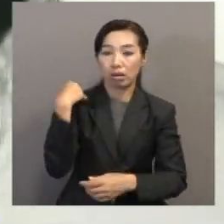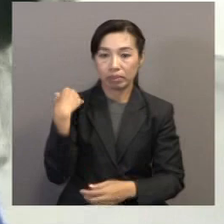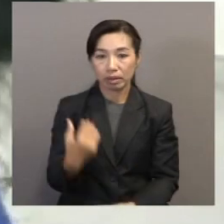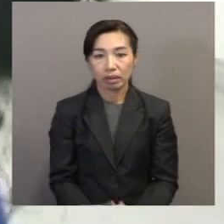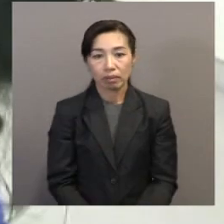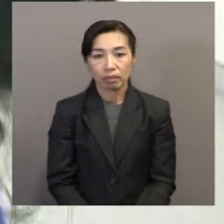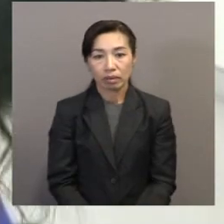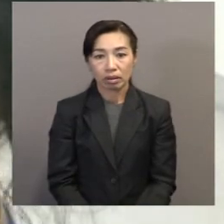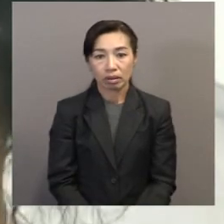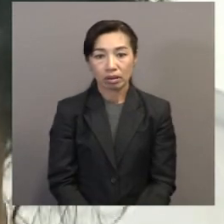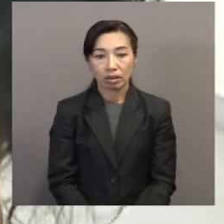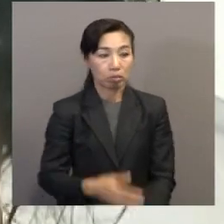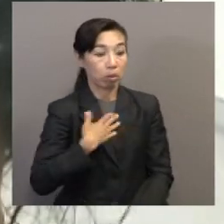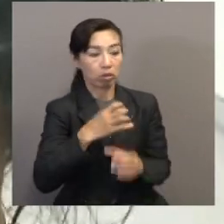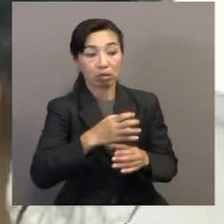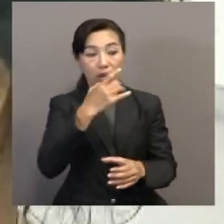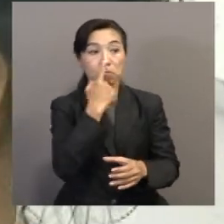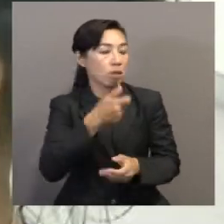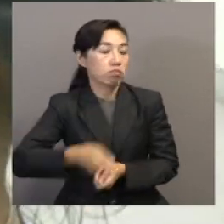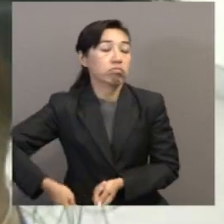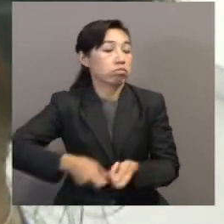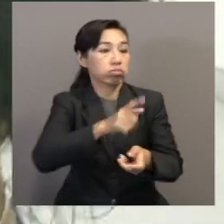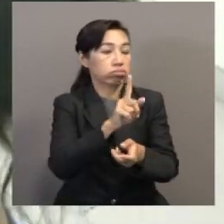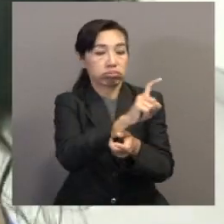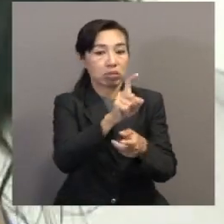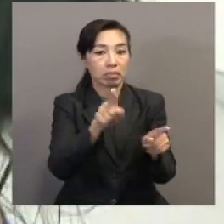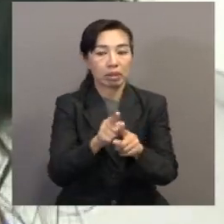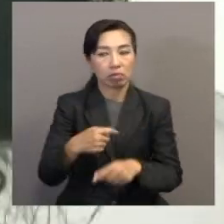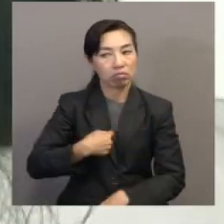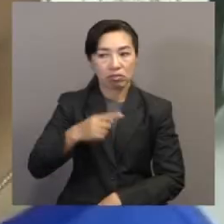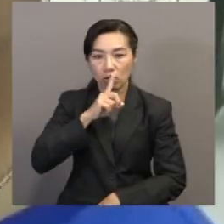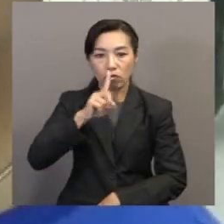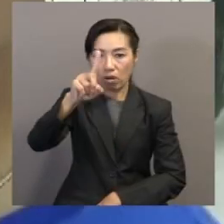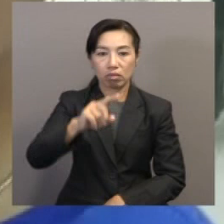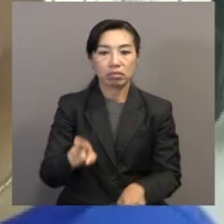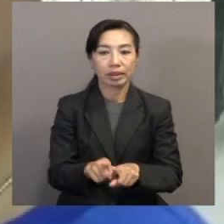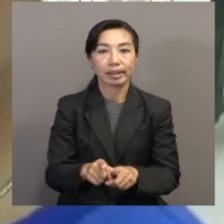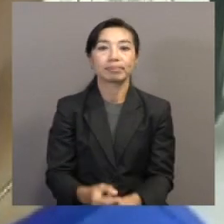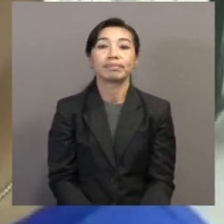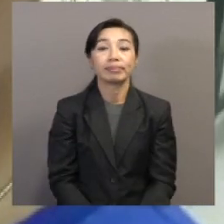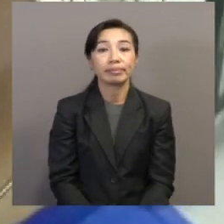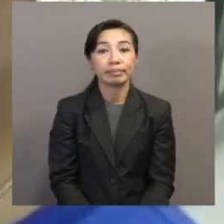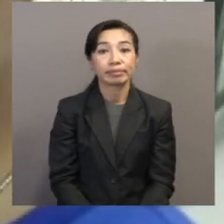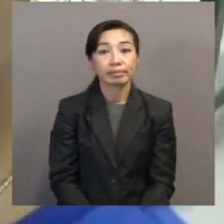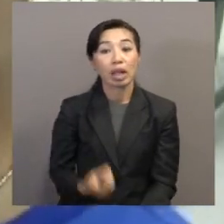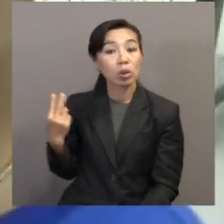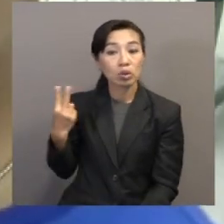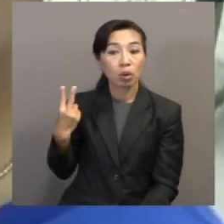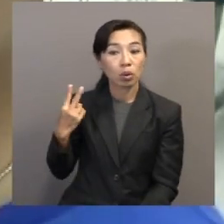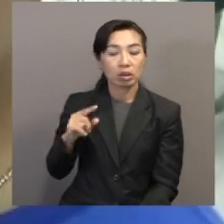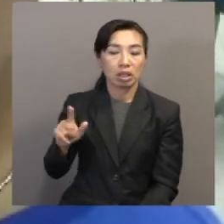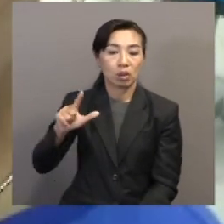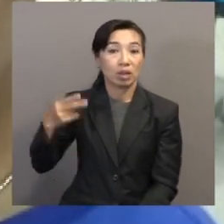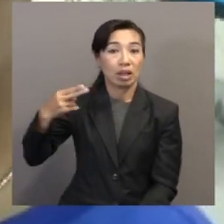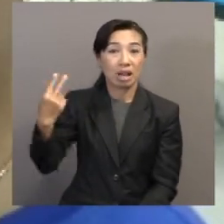ก็ยกสายได้เพิ่มฉีดเลย อันนี้คือต้องเอาเรื่องเลยใช่ไหม ใช่เอาไม่ยอม นี่แหละค่ะเป็น2ผู้เสียหายนะคะที่ถูก